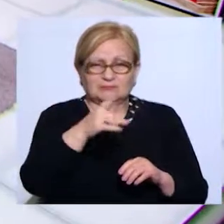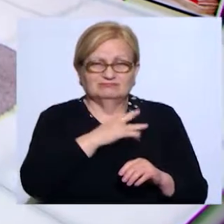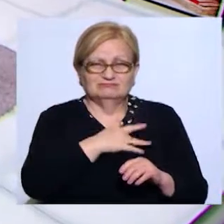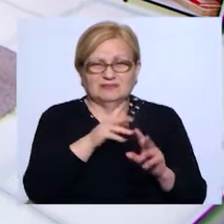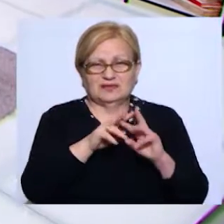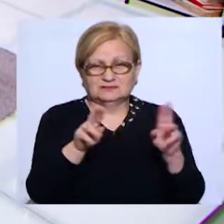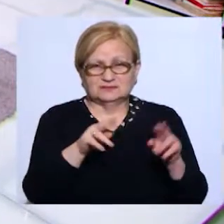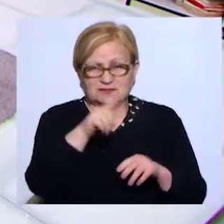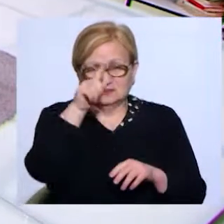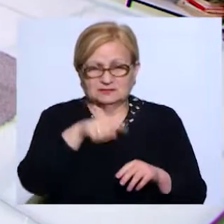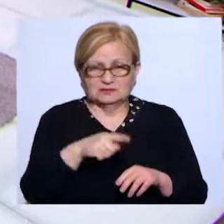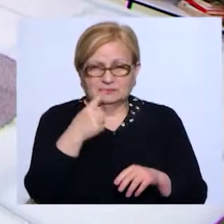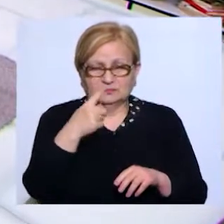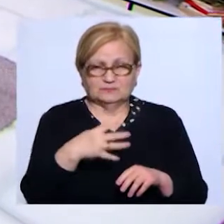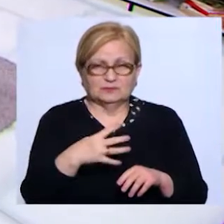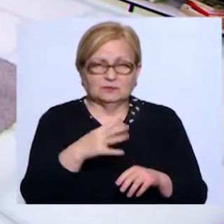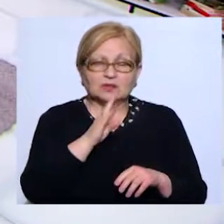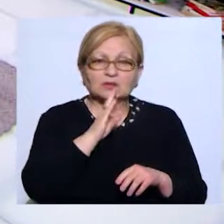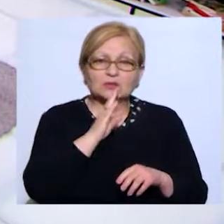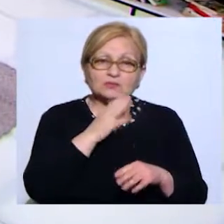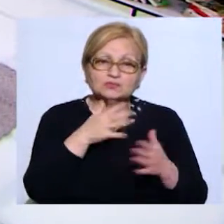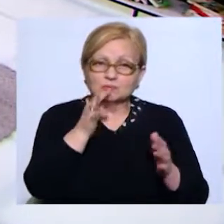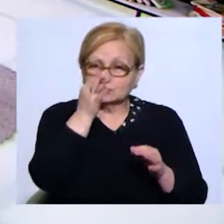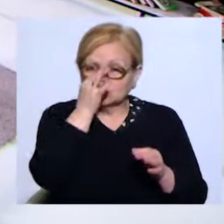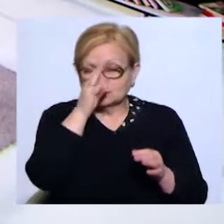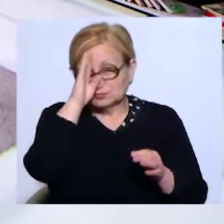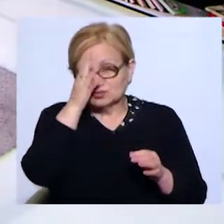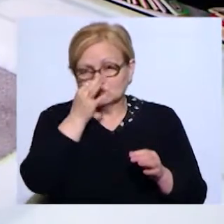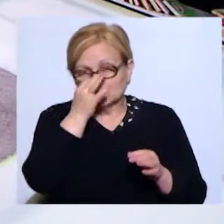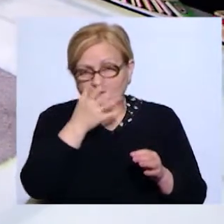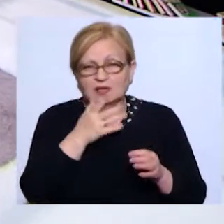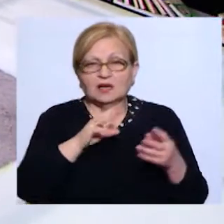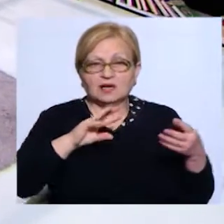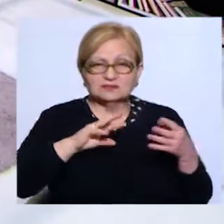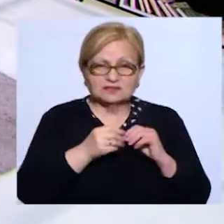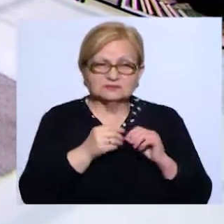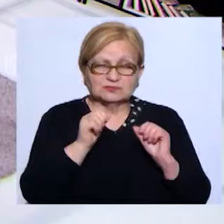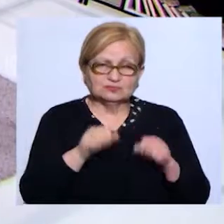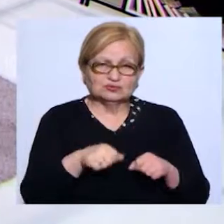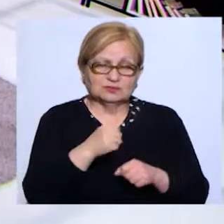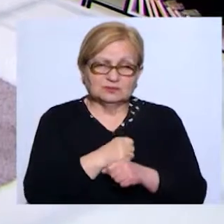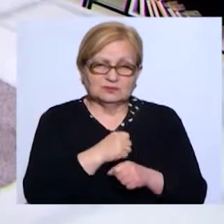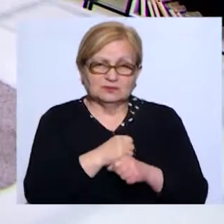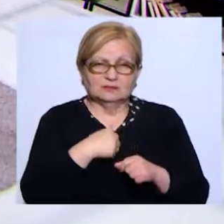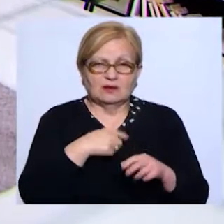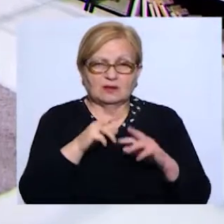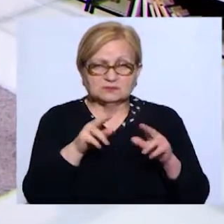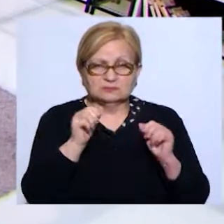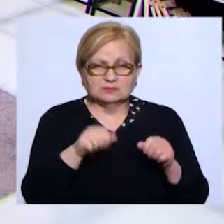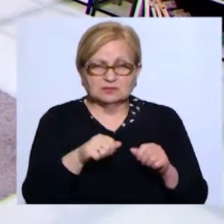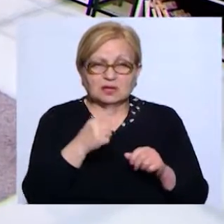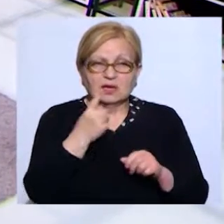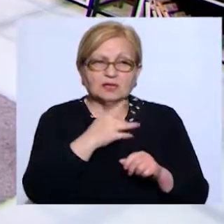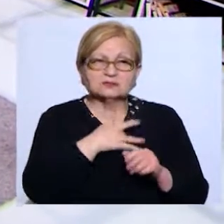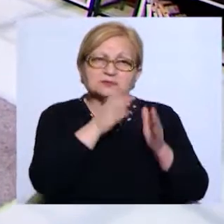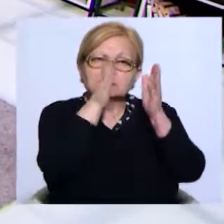ტიპოლოგიისა, ხო, რაღაცა მაინტერესებს გოგოს, უფრო მოსწონს ბიჭს, უფრო მოსწონს, ანუ დასკვნების გაკეთება შემიძლია. ასევე შეიძლება მაგალითად ერთი ტიპის